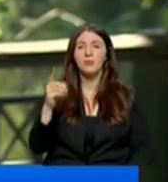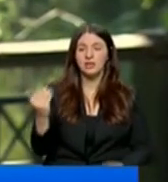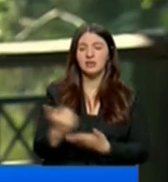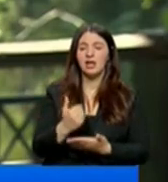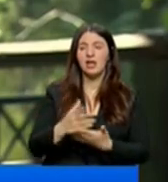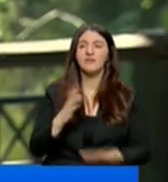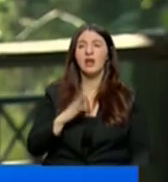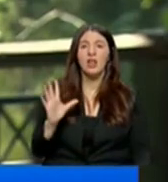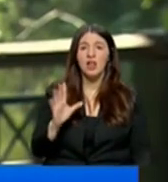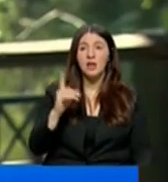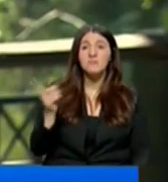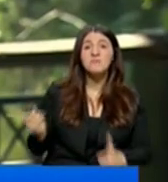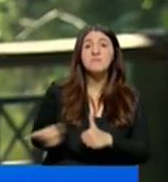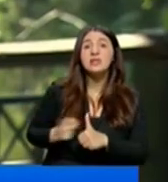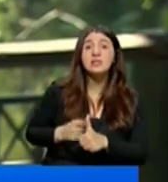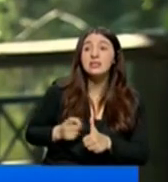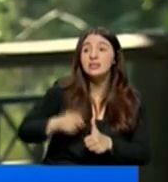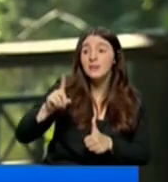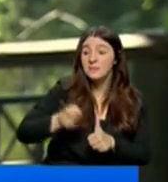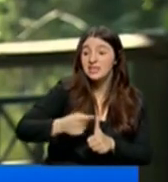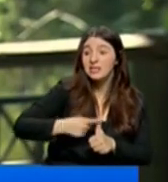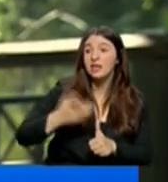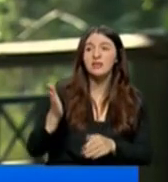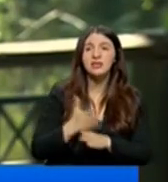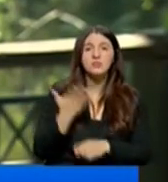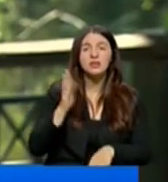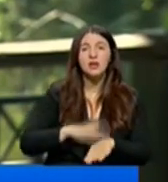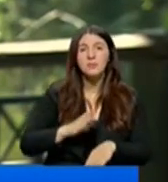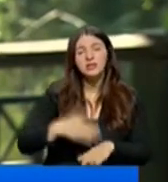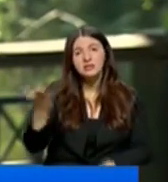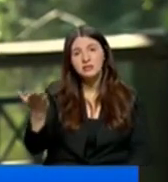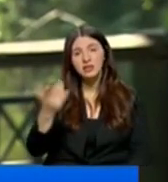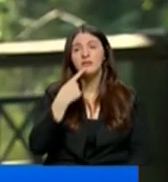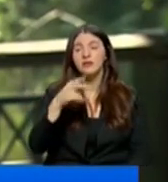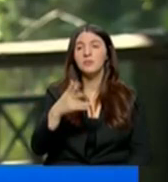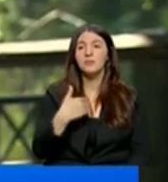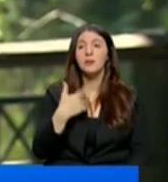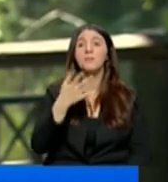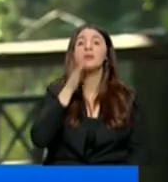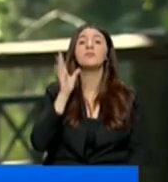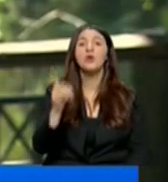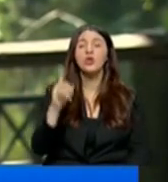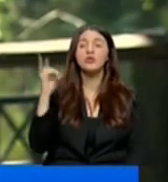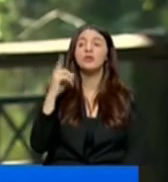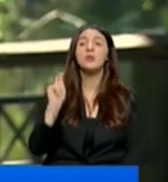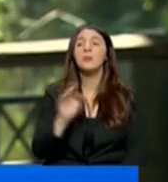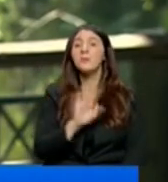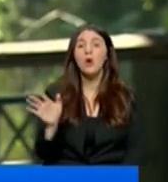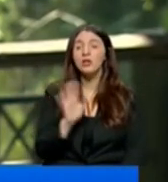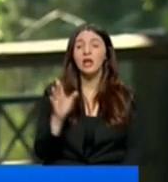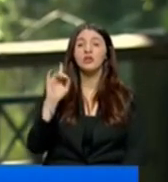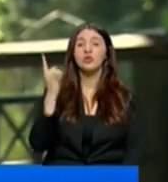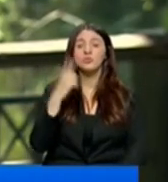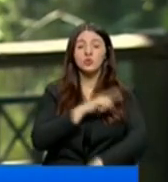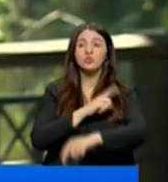elde ediyorsunuz. Ya bir numarasınız ya. Nasıl bunu yapabilirsiniz? Dediğim gibi bilmiyorlar, yönetemiyorlar.